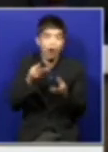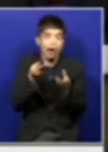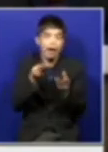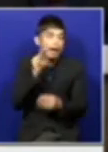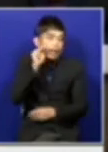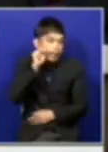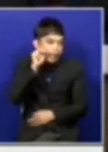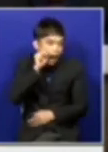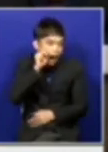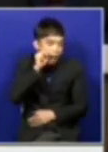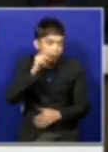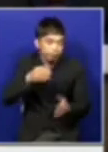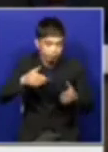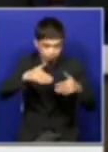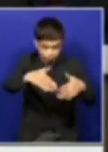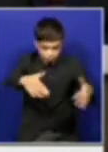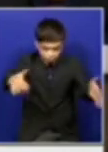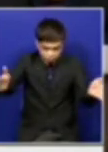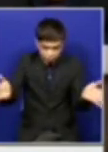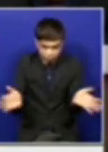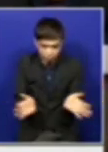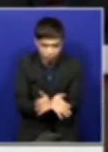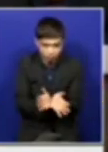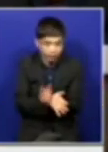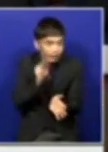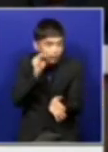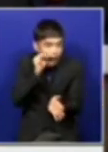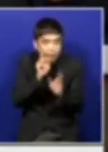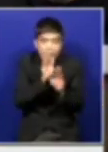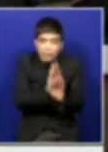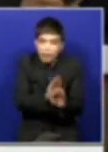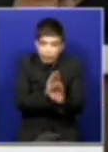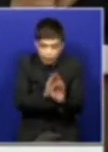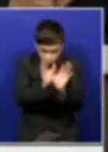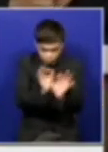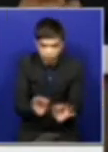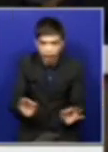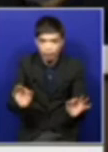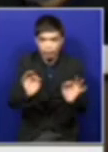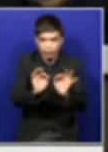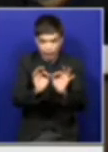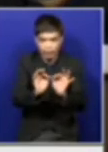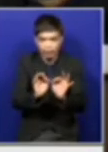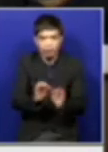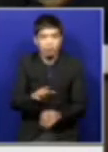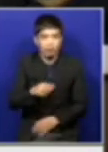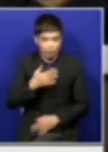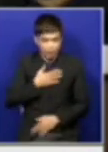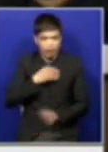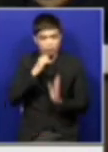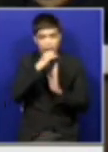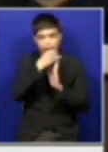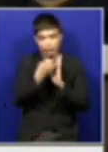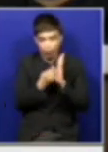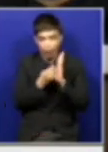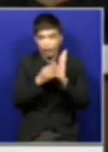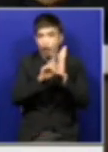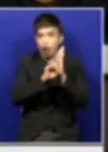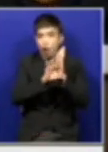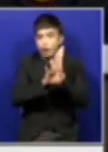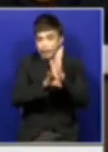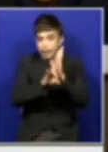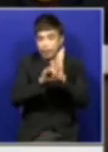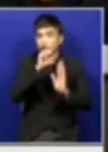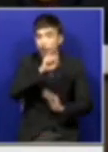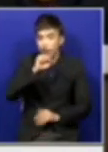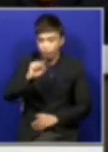องน้ำเป็นเรื่องสำคัญผมเป็นส.ส.จากจังหวัดร้อยเอ็ดมีทั้งแล้งมีทั้งท่วมแต่แล้งนี่ส